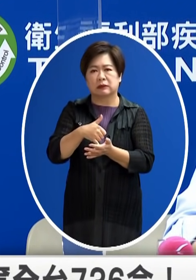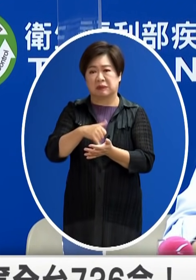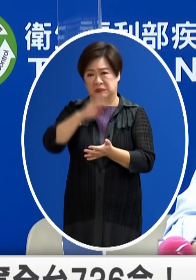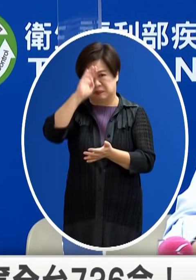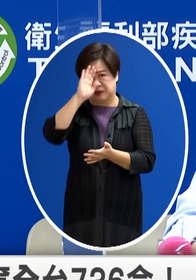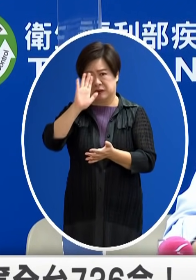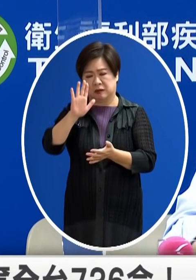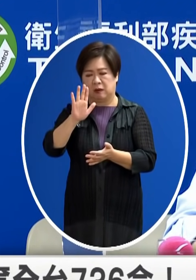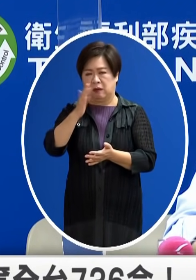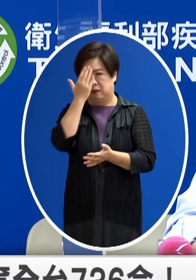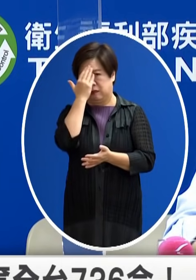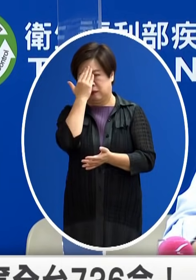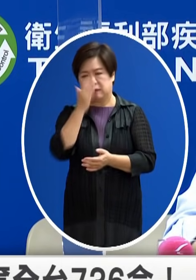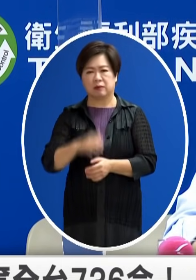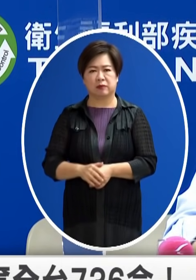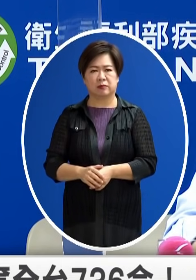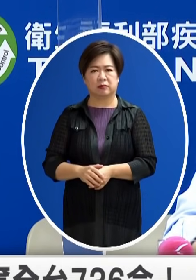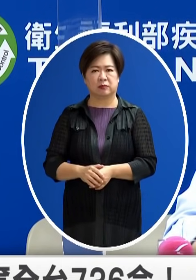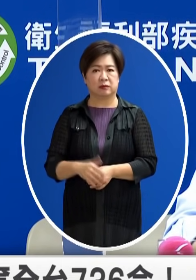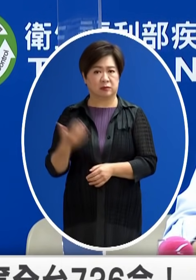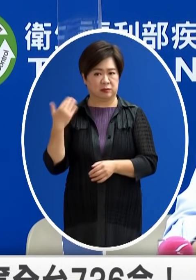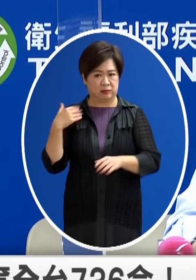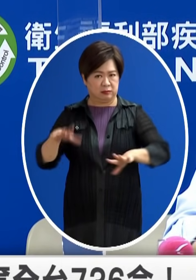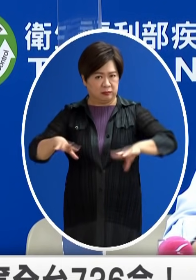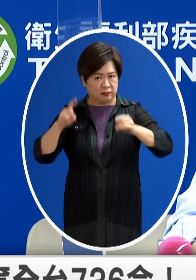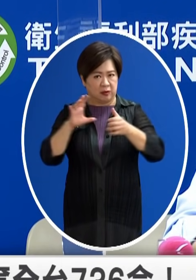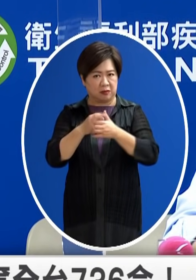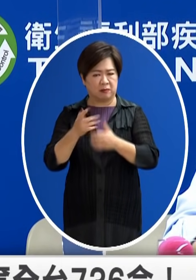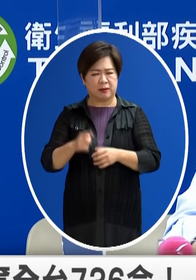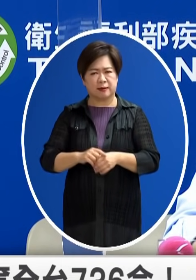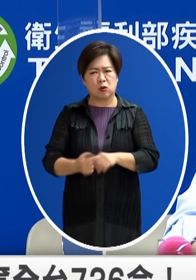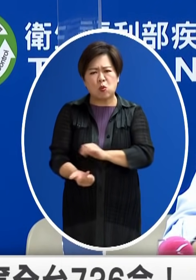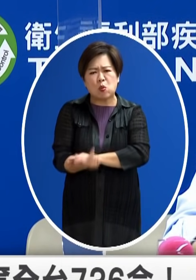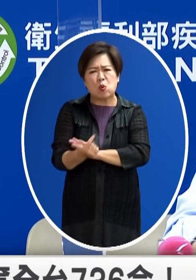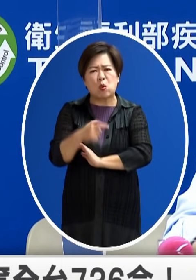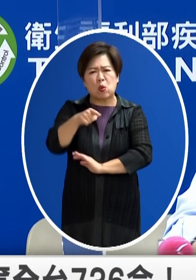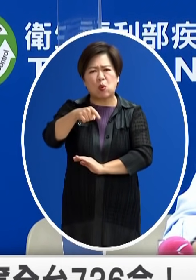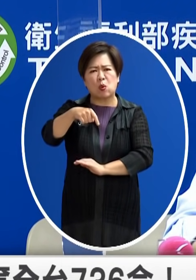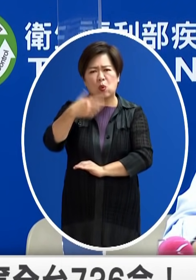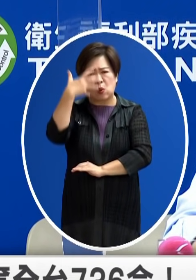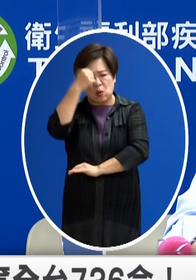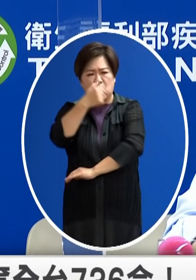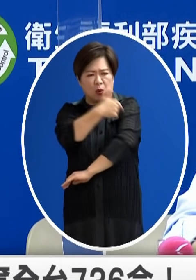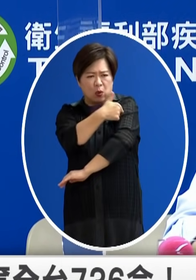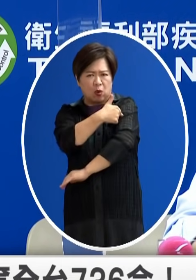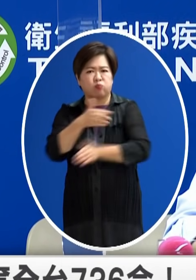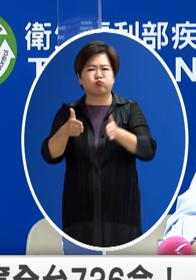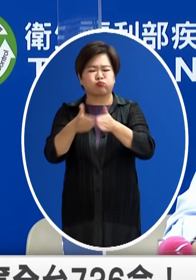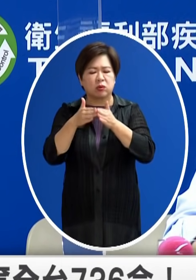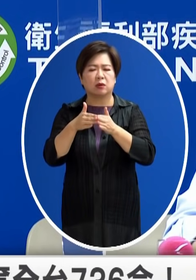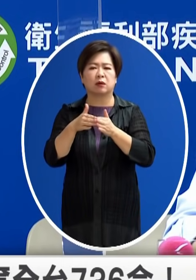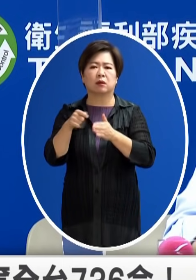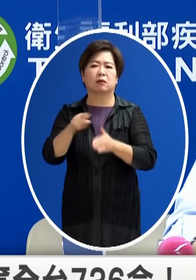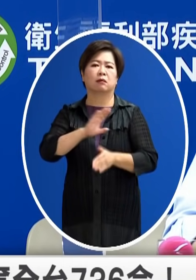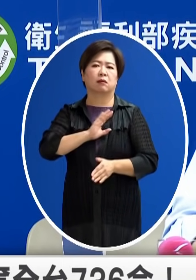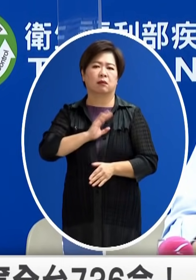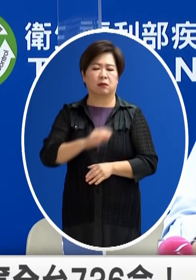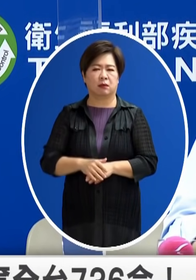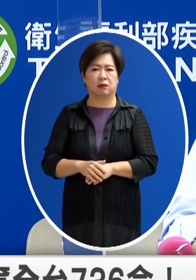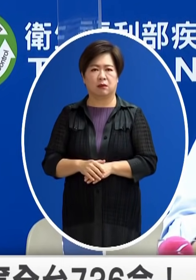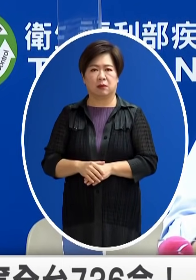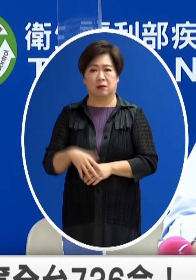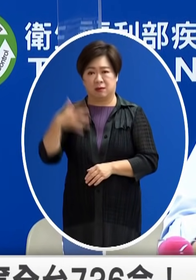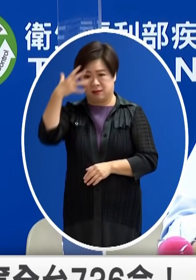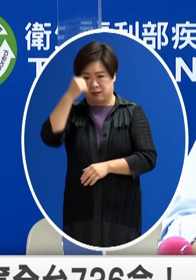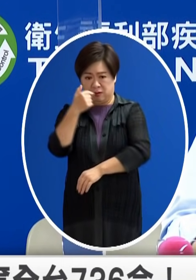点。那但都考虑为什么一开始要让年长者先打，也是这个道理。那当然是打到一个情况，那也